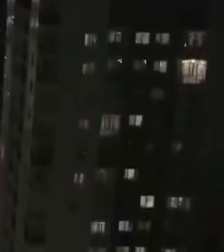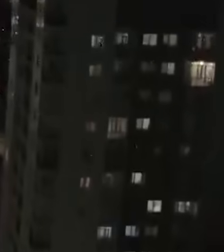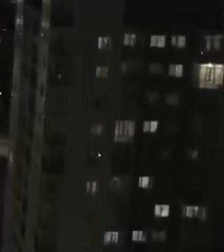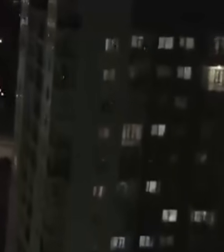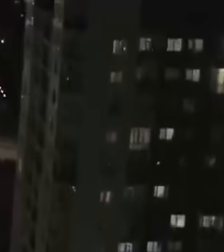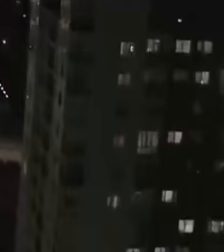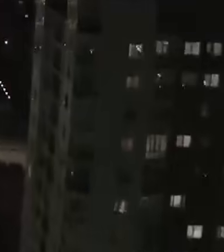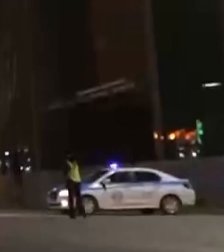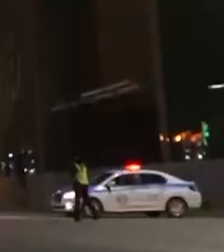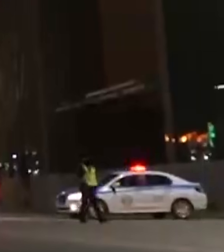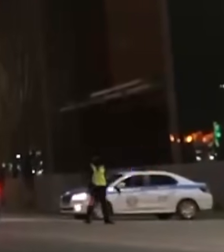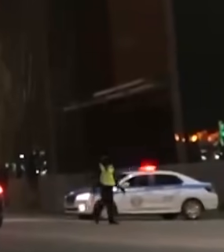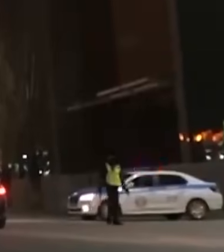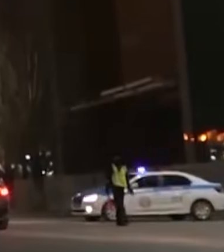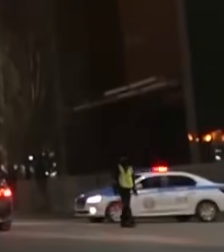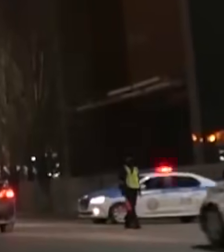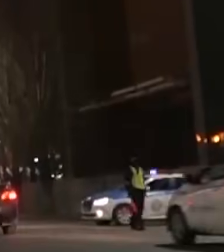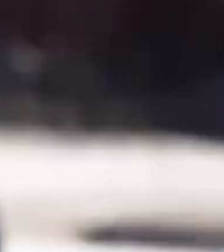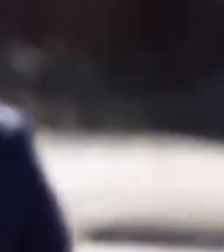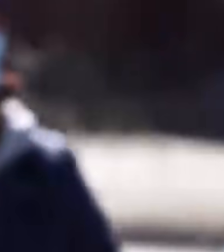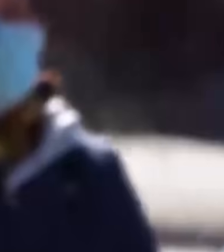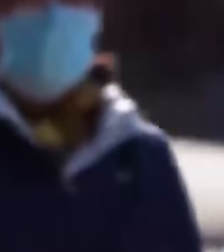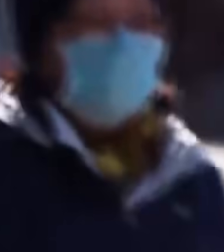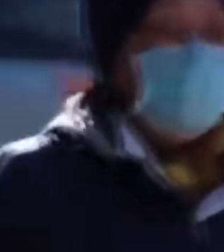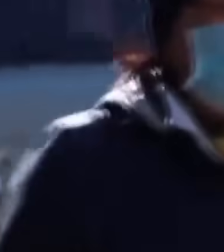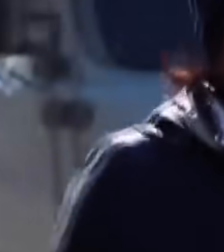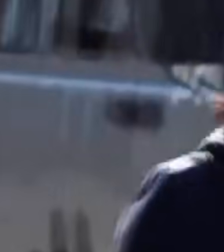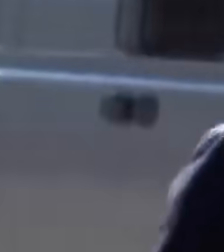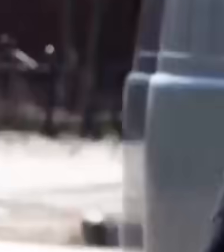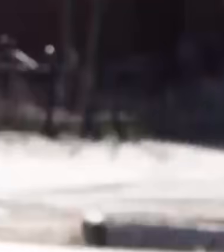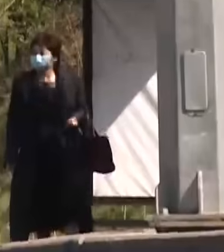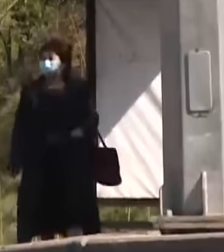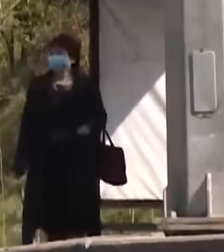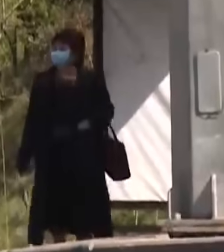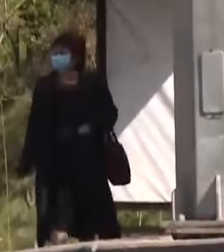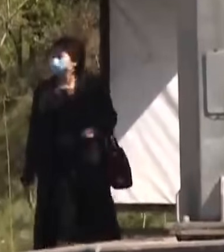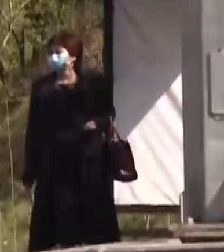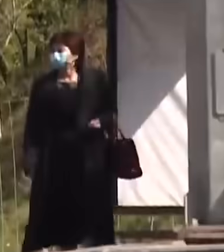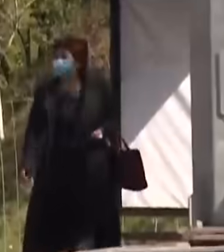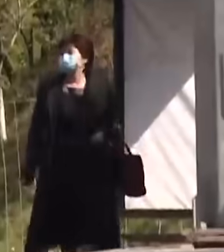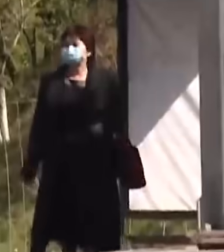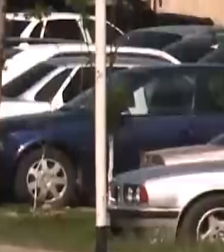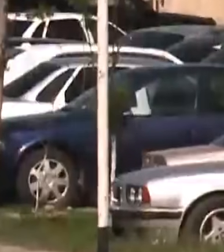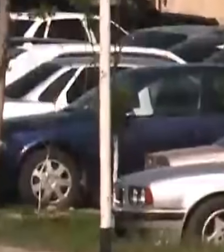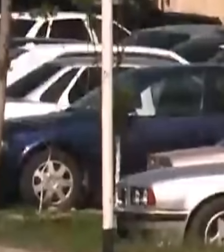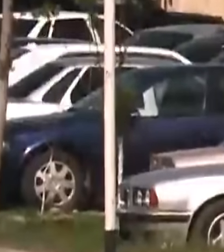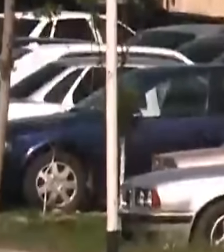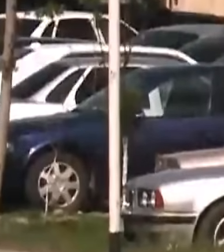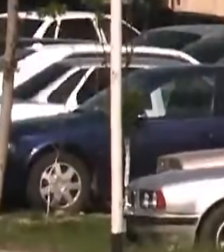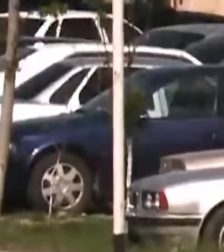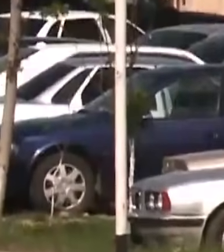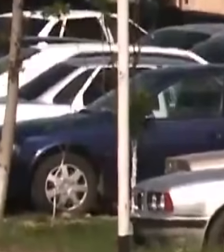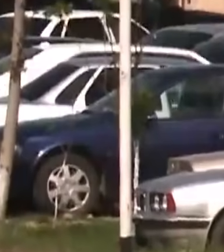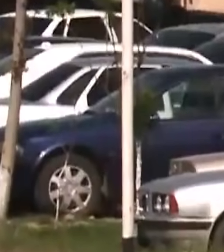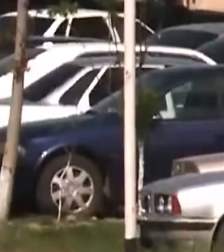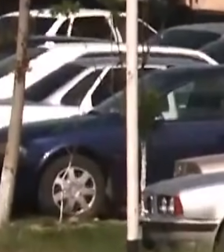Төтенше жағдайға байланысты табысынан айырылғандарға мемлекет қамқорлық жасайды. 17 сәуірдегі мәлімет бойынша 42500